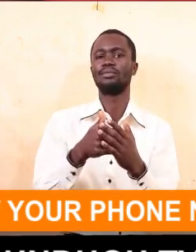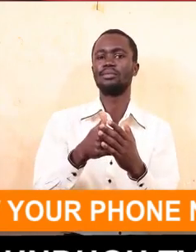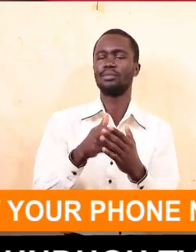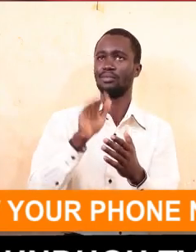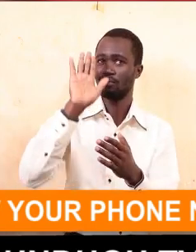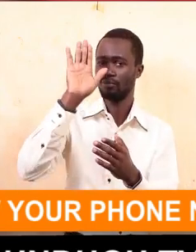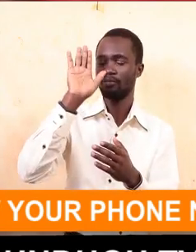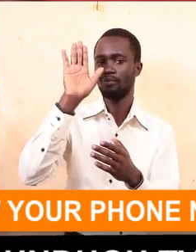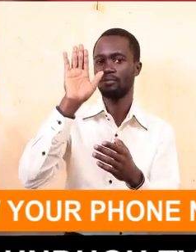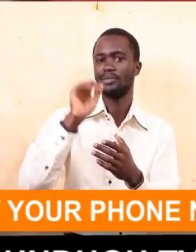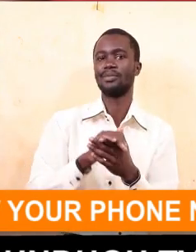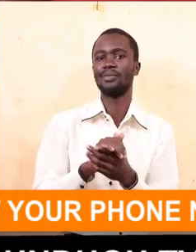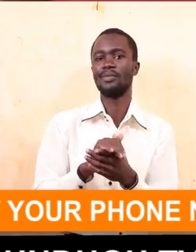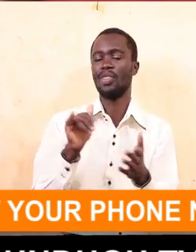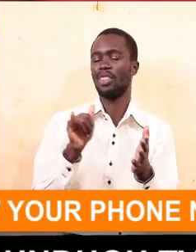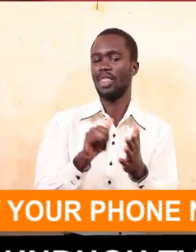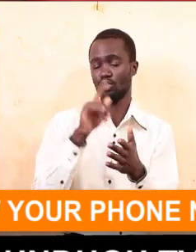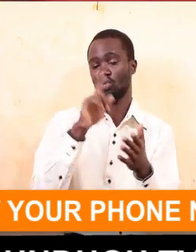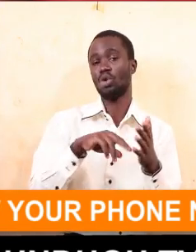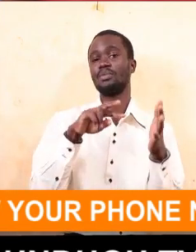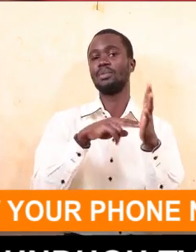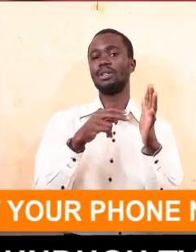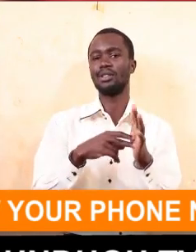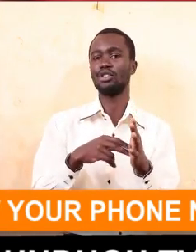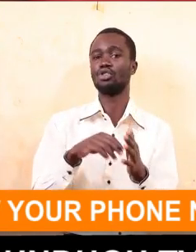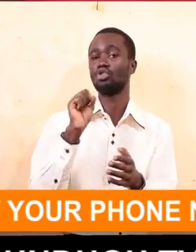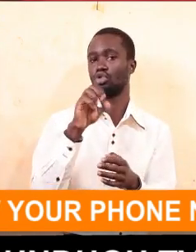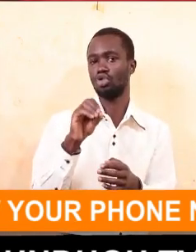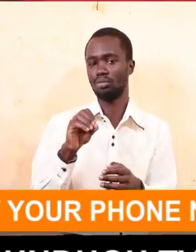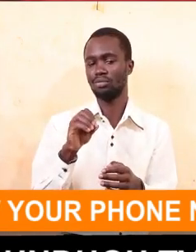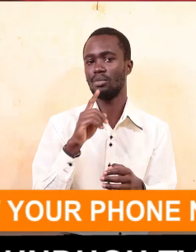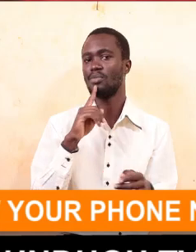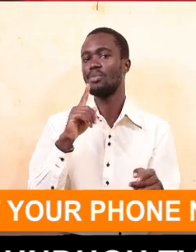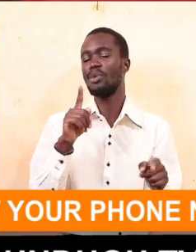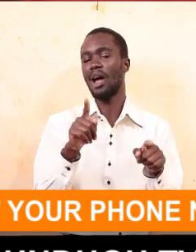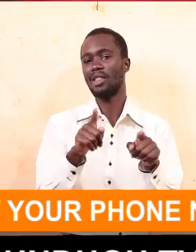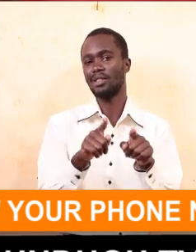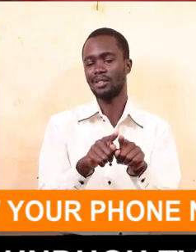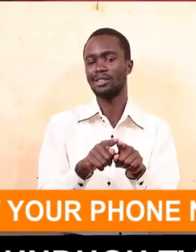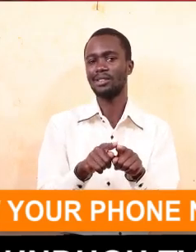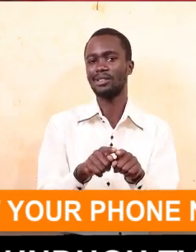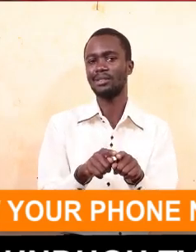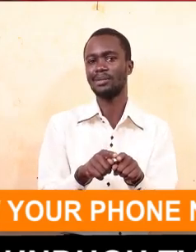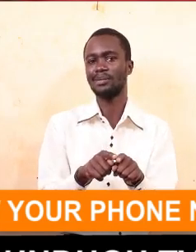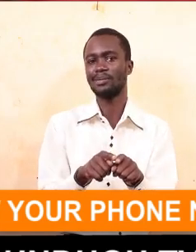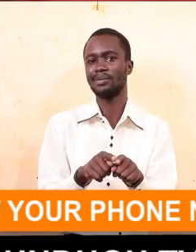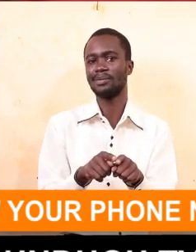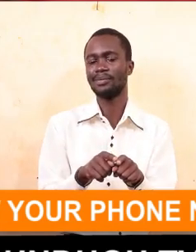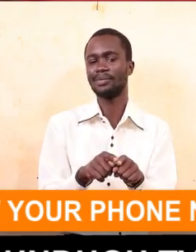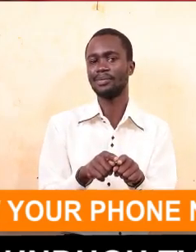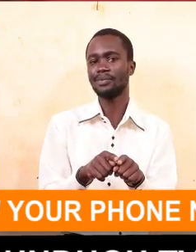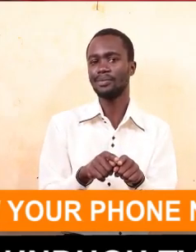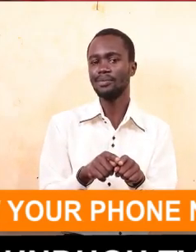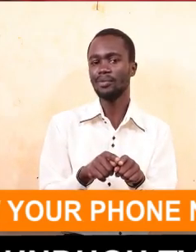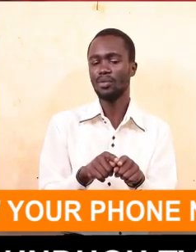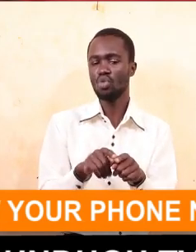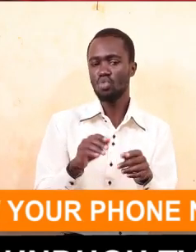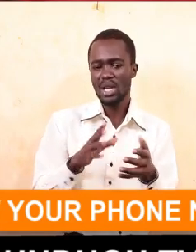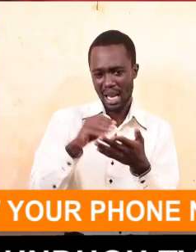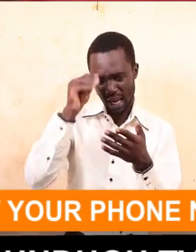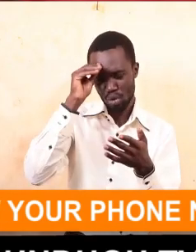kiumbe. Hiyo ndiyo maana yake. Kwa hivyo ndugu zangu wapendwa, jambo hili linatufunza